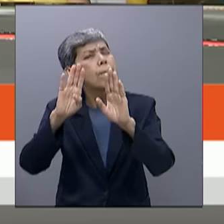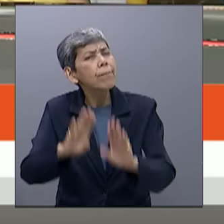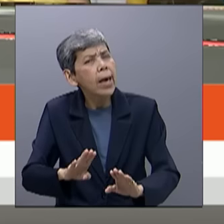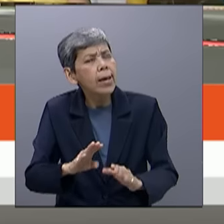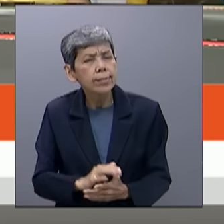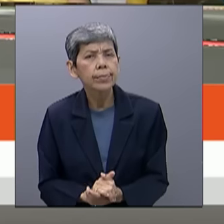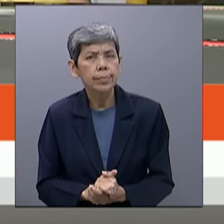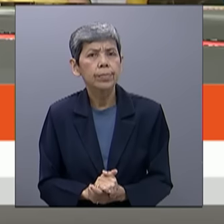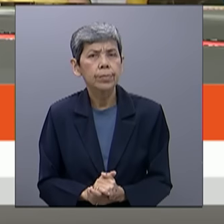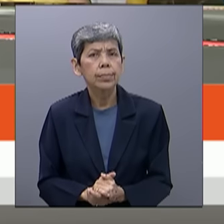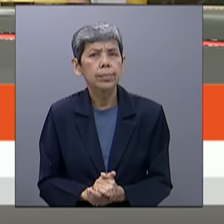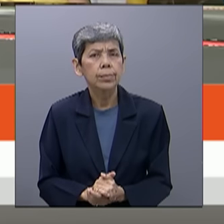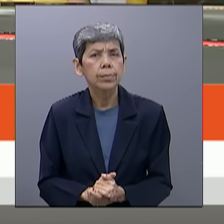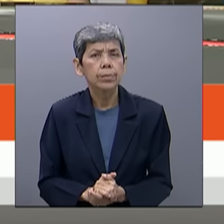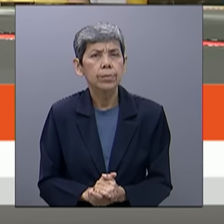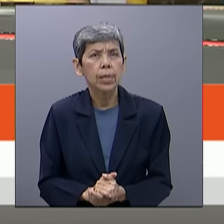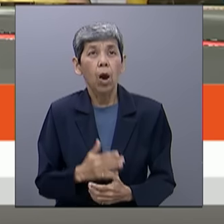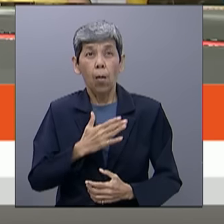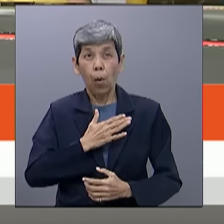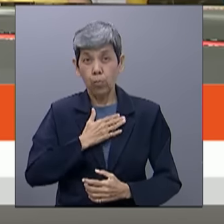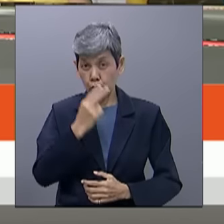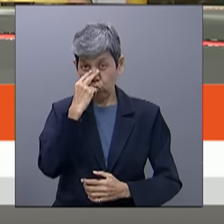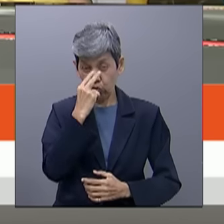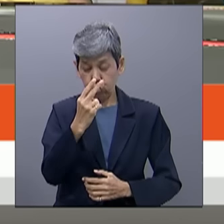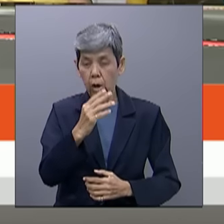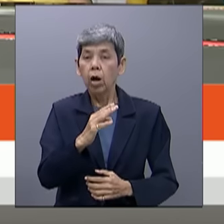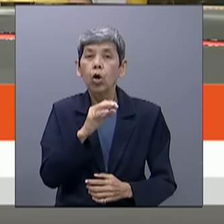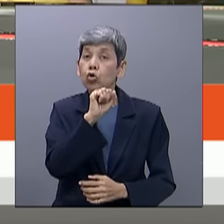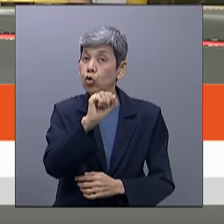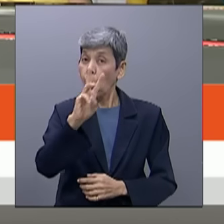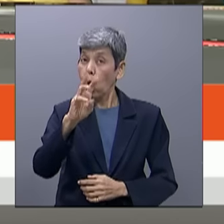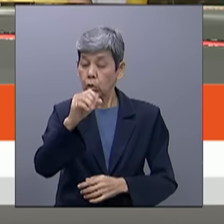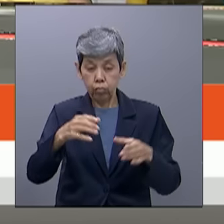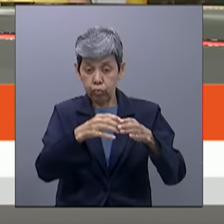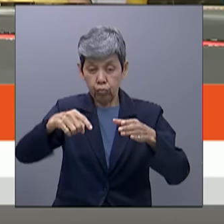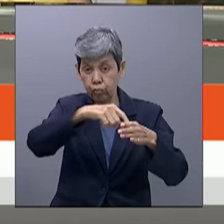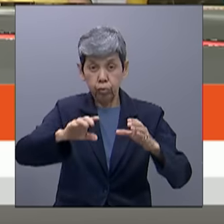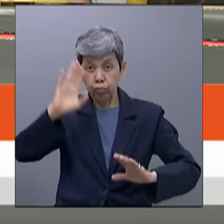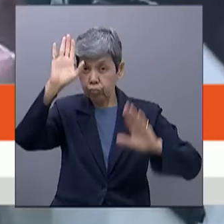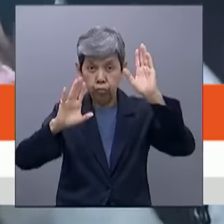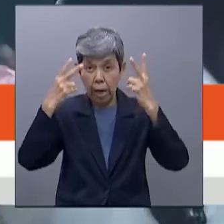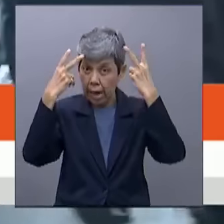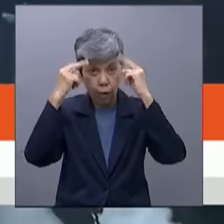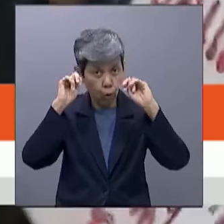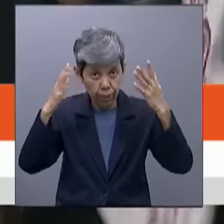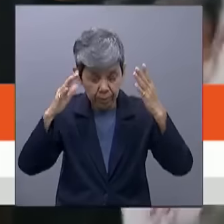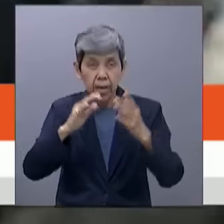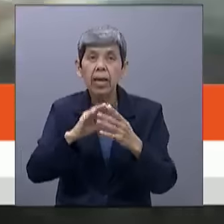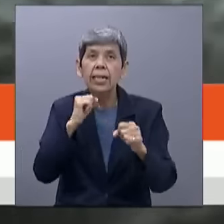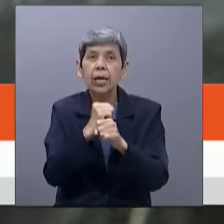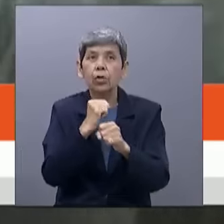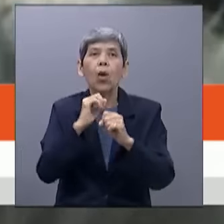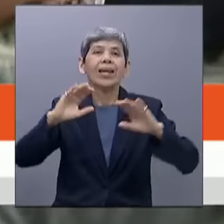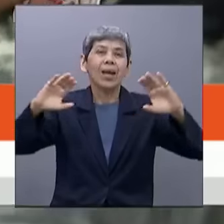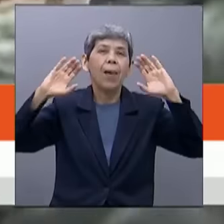คะ คือผมมองดูว่าถ้าสว.เนี่ยไม่มีสิทธิ์โหวตนายกคือในการจัดตั้งรัฐ